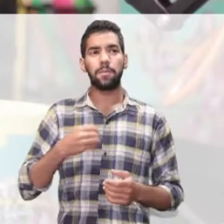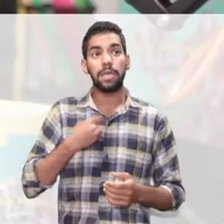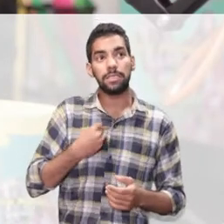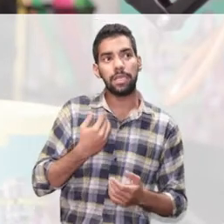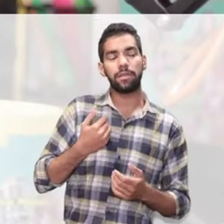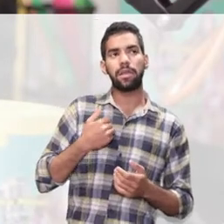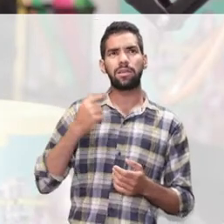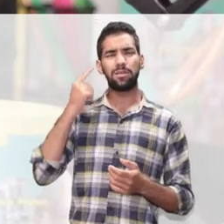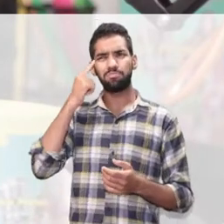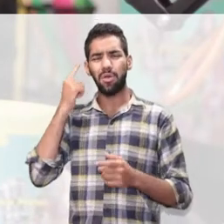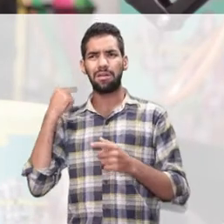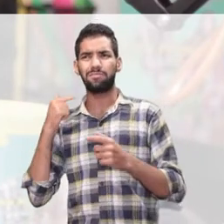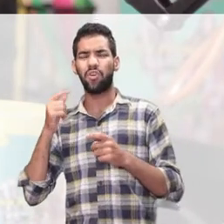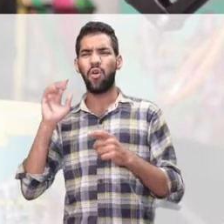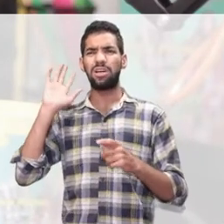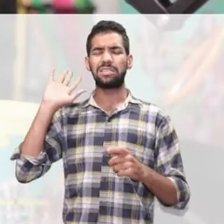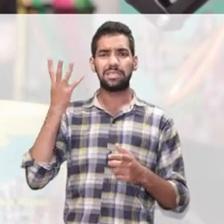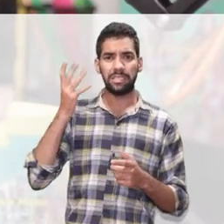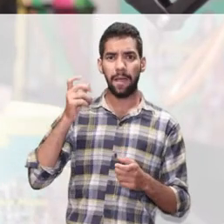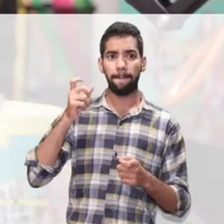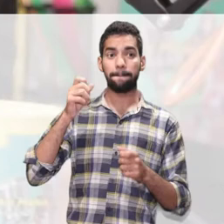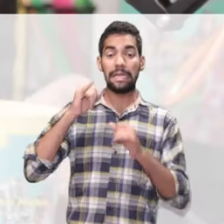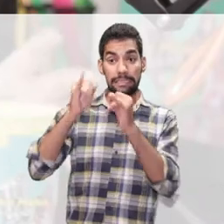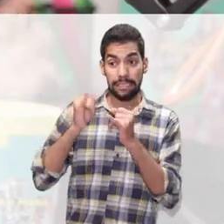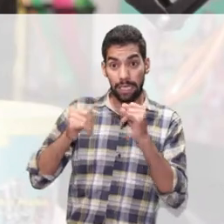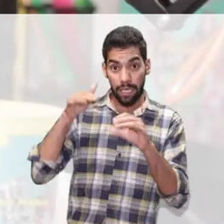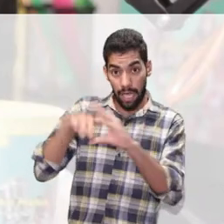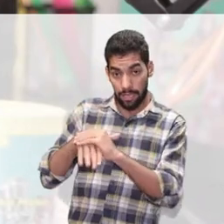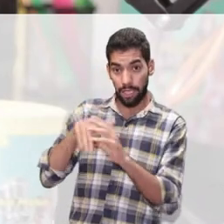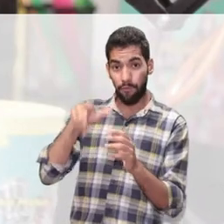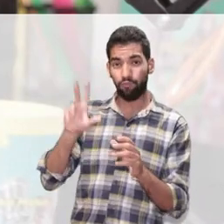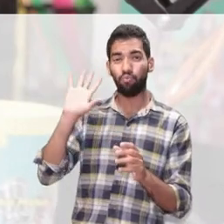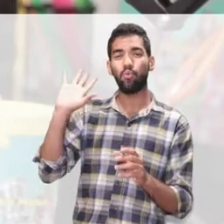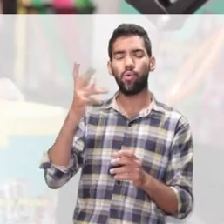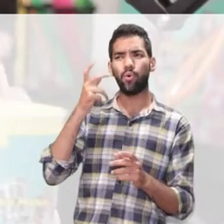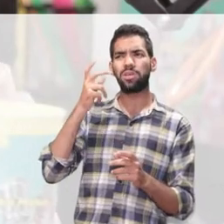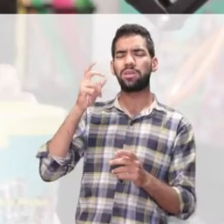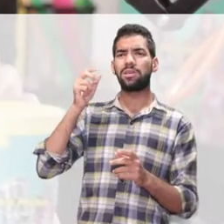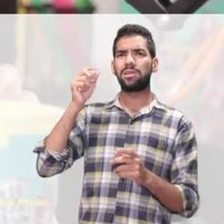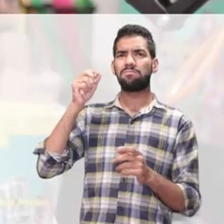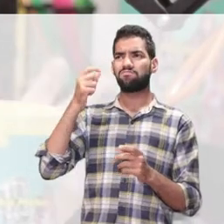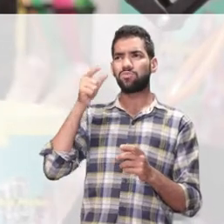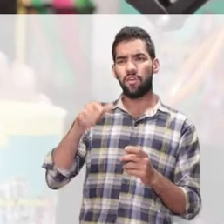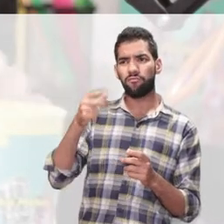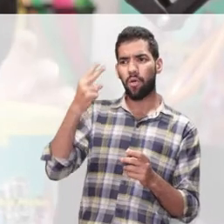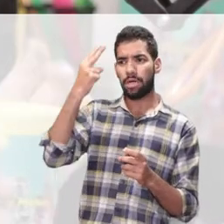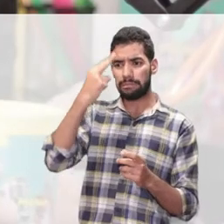सब्सक्राइब माय चैनल उसके अंदर कोई एक ऐसा